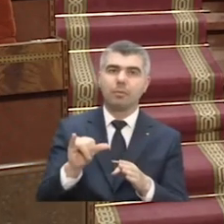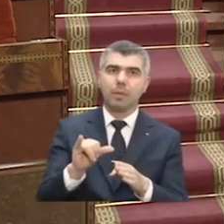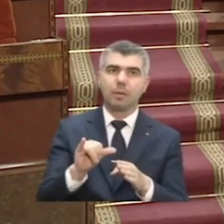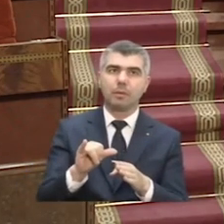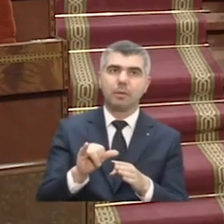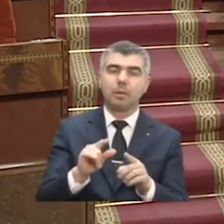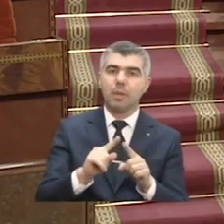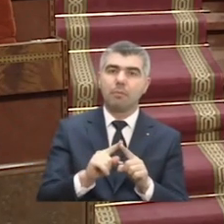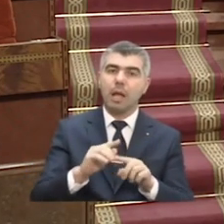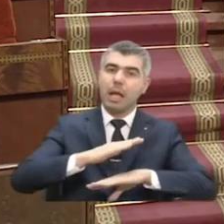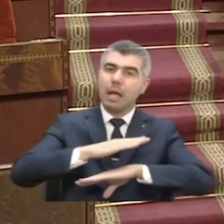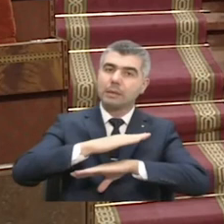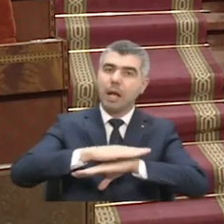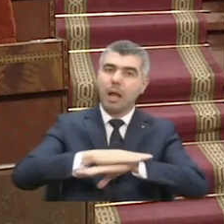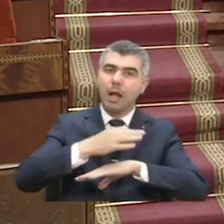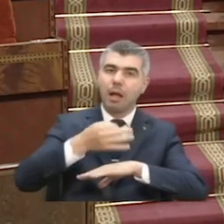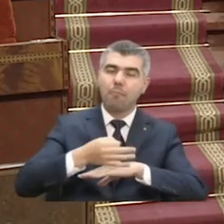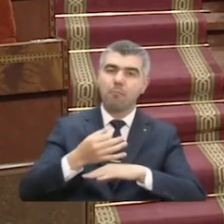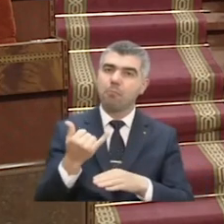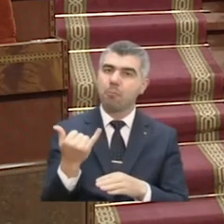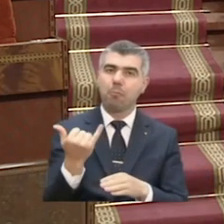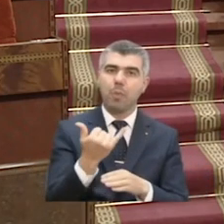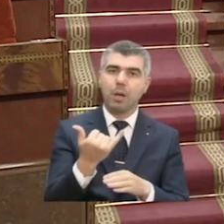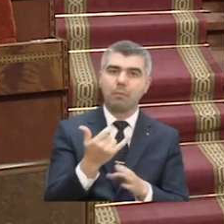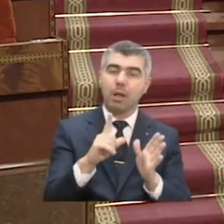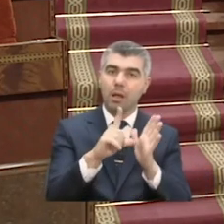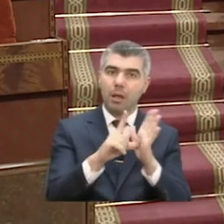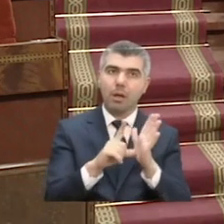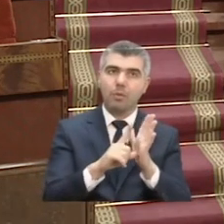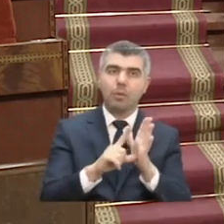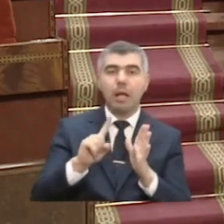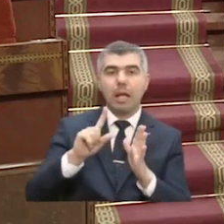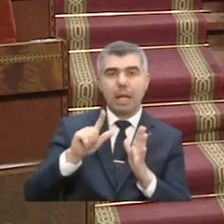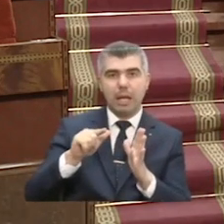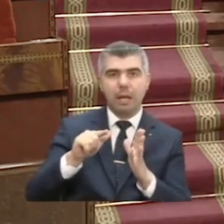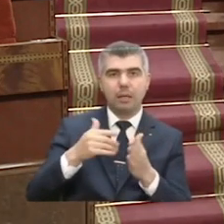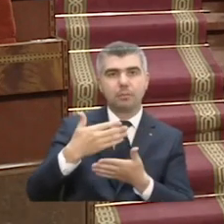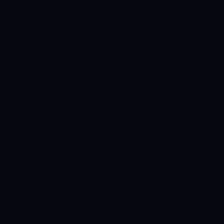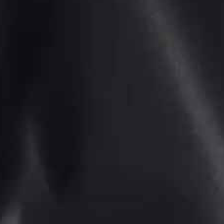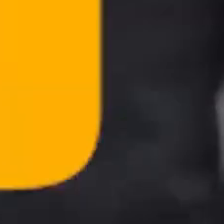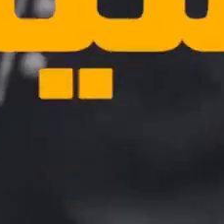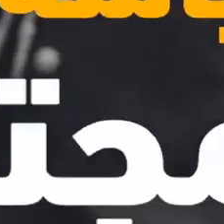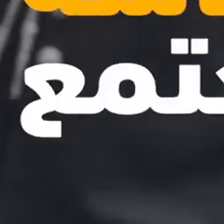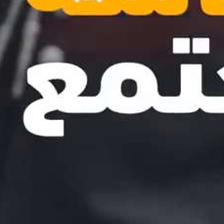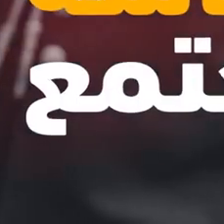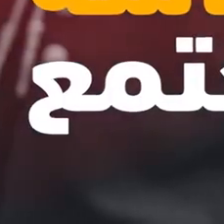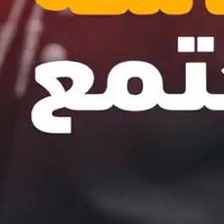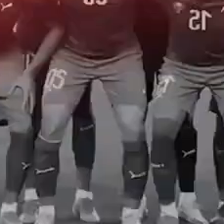السياق اللي خصنا نحترمه. اما اللي رجعنا للنظام الداخلي كاينه مواد السيد الرئيس. شكرا.